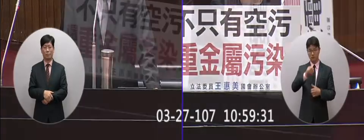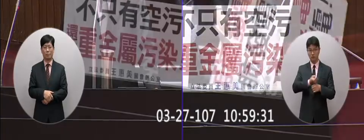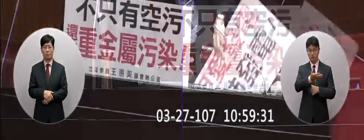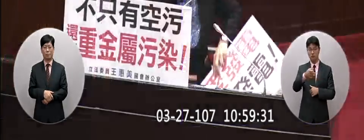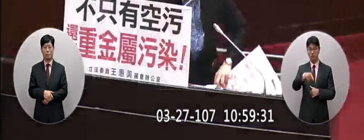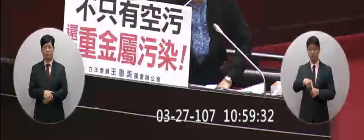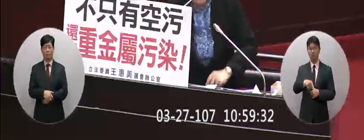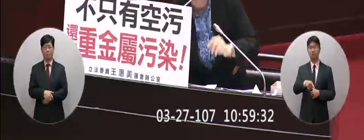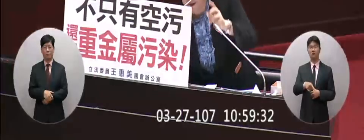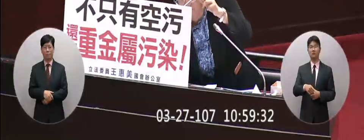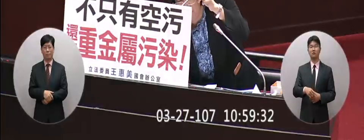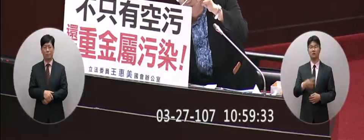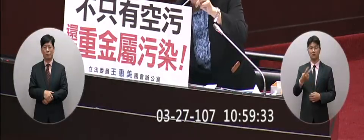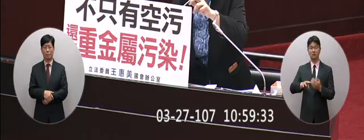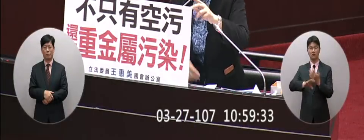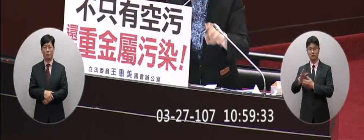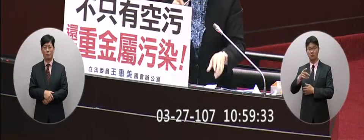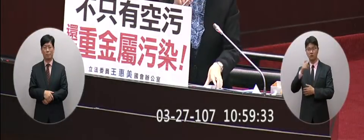别的一些污染哦。